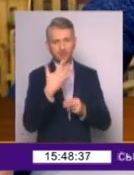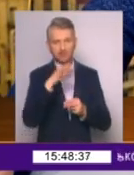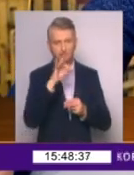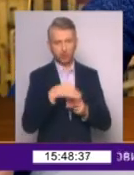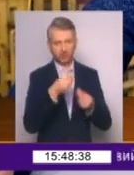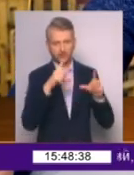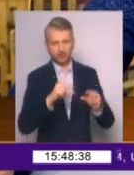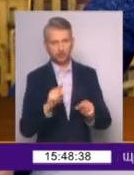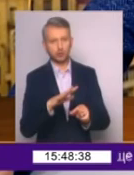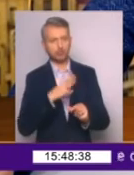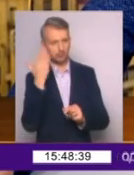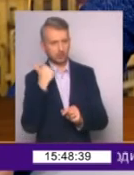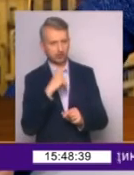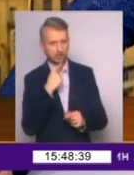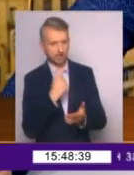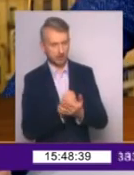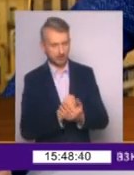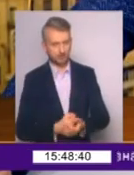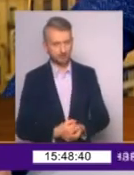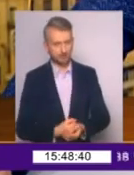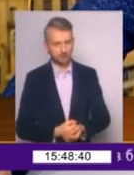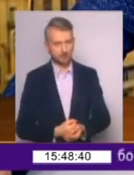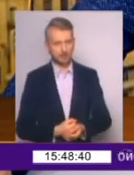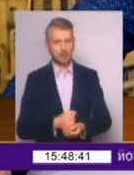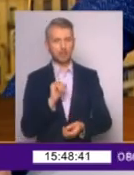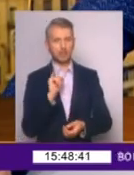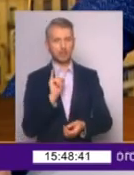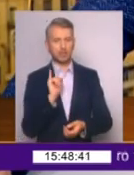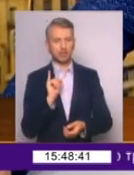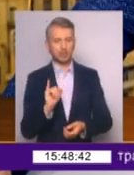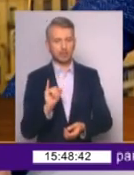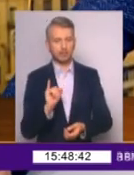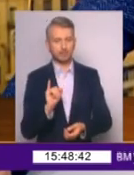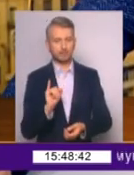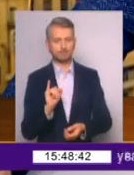знижки, які були раніше прийняті. І у